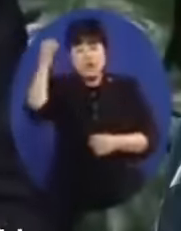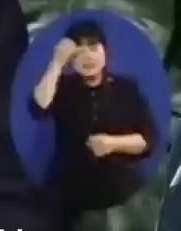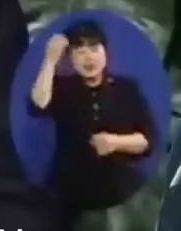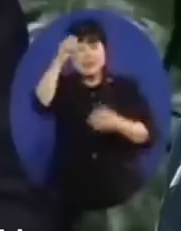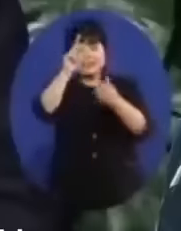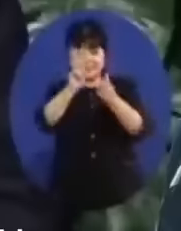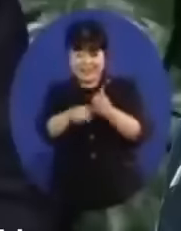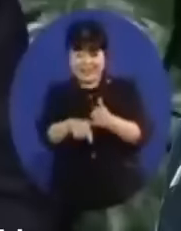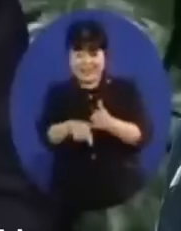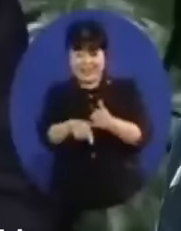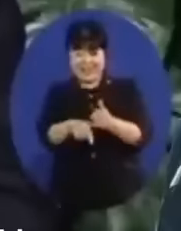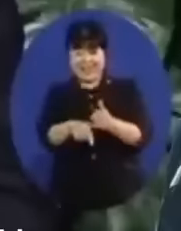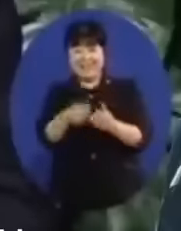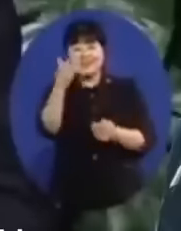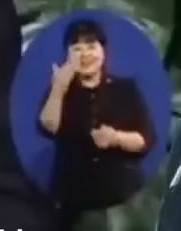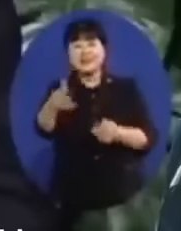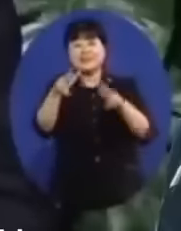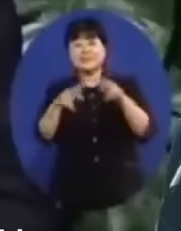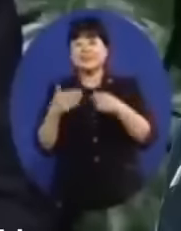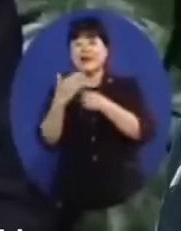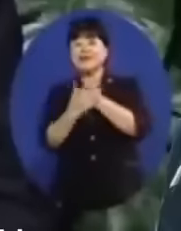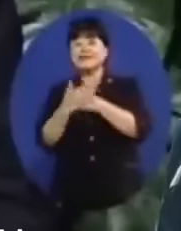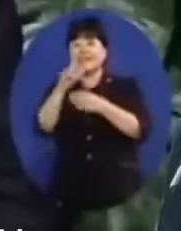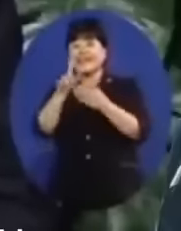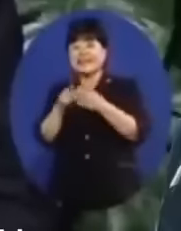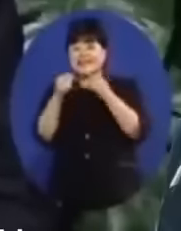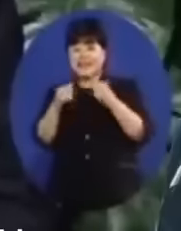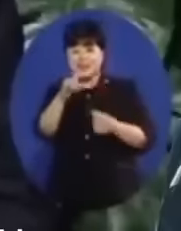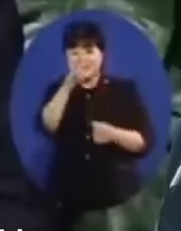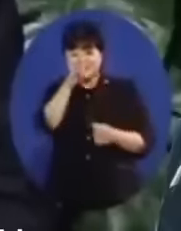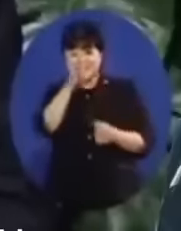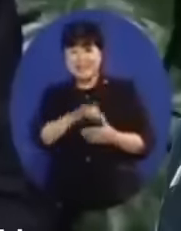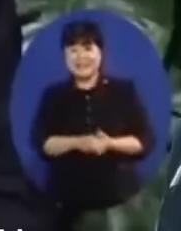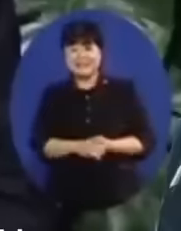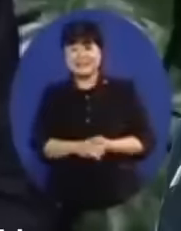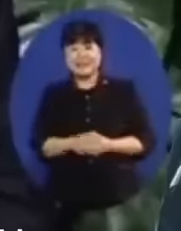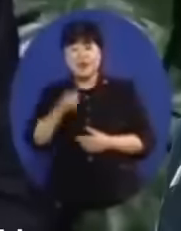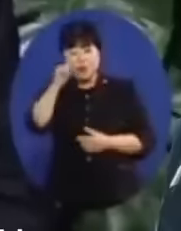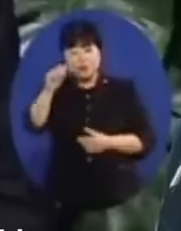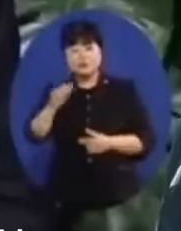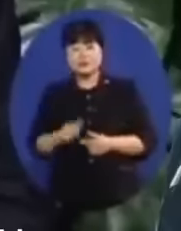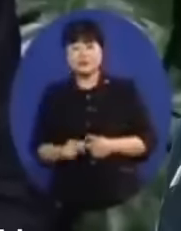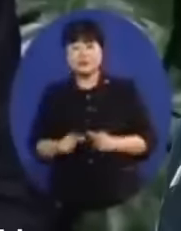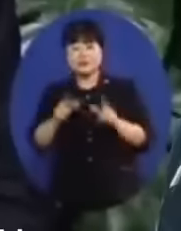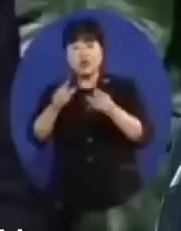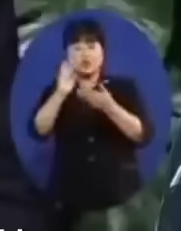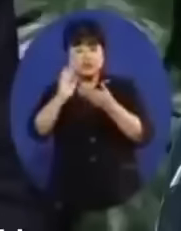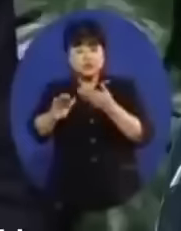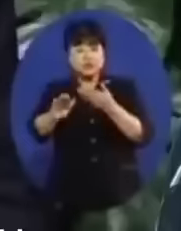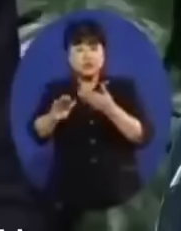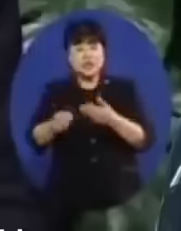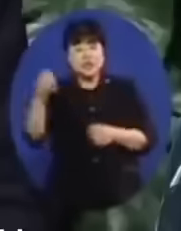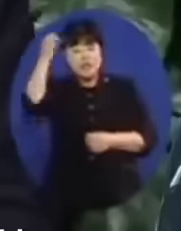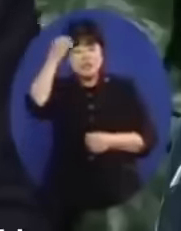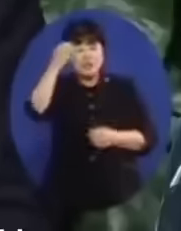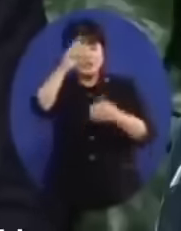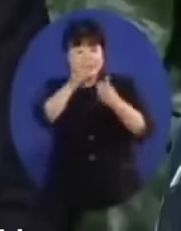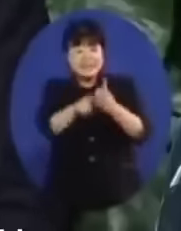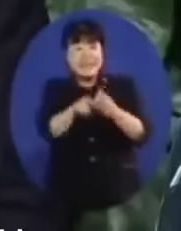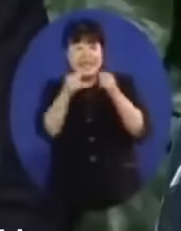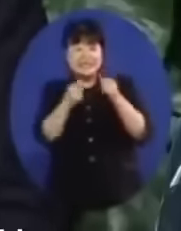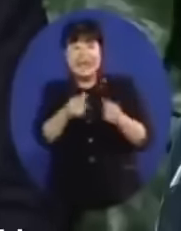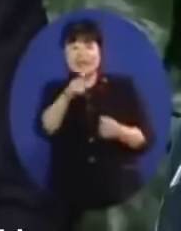시대입니다. 여러분 지금 어느 시대에 살고 있습니까? 오순절 이후에 살고 있지요. 성령 시대에 살고 있는